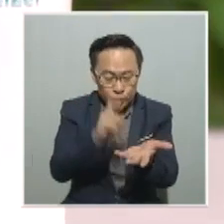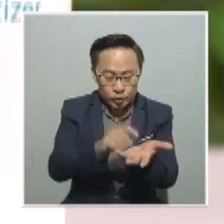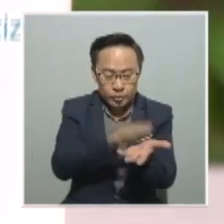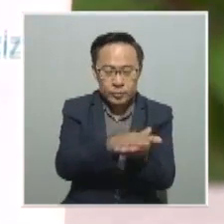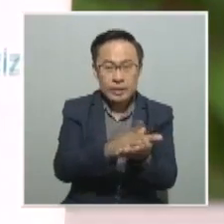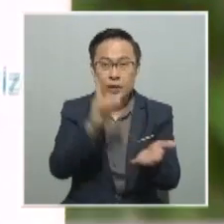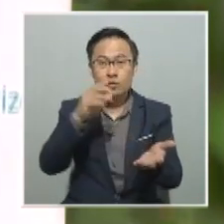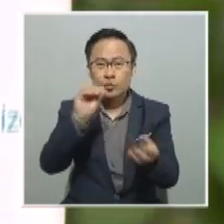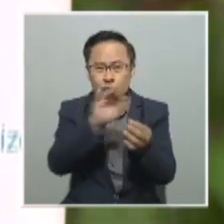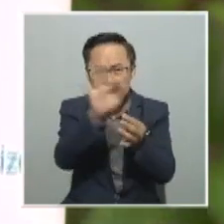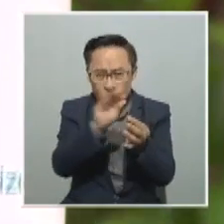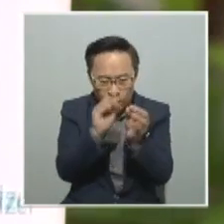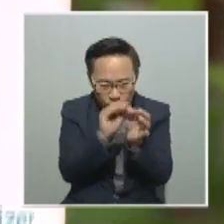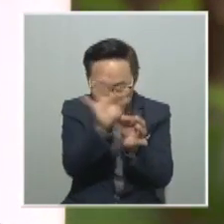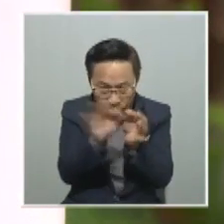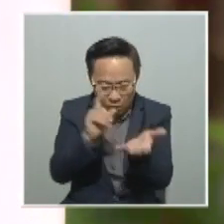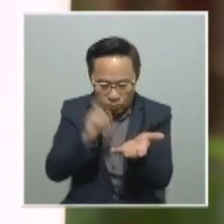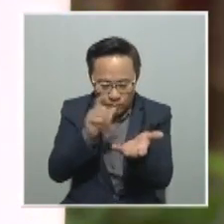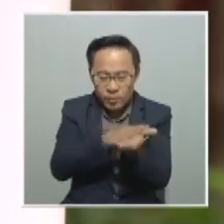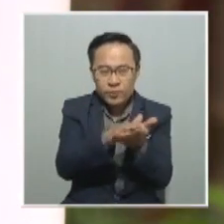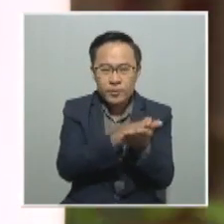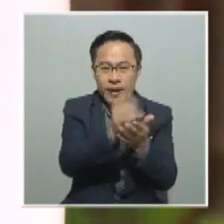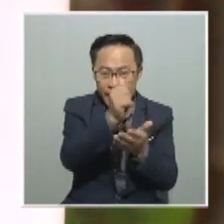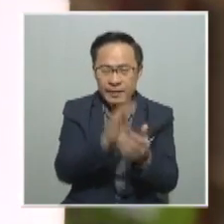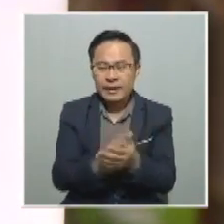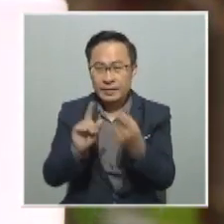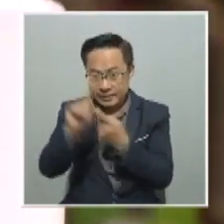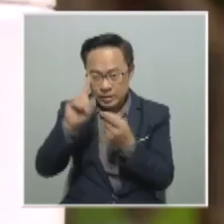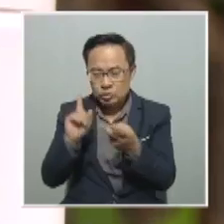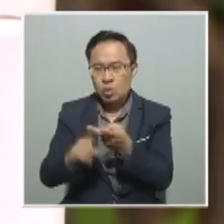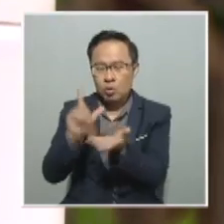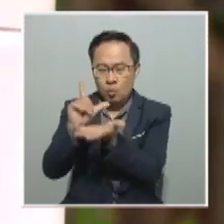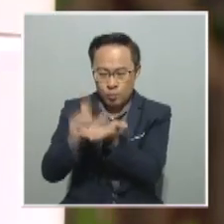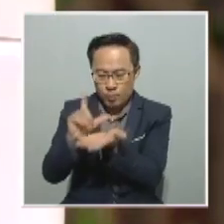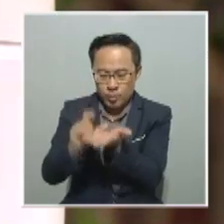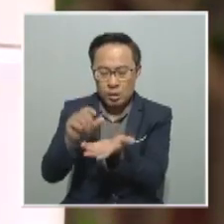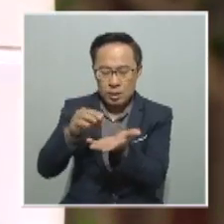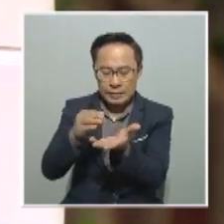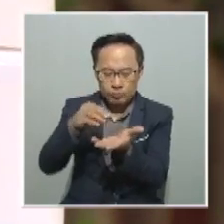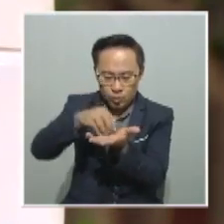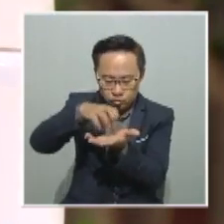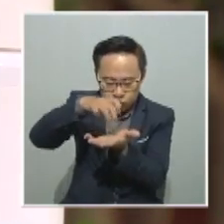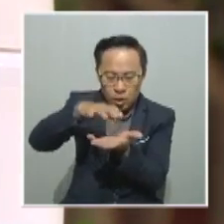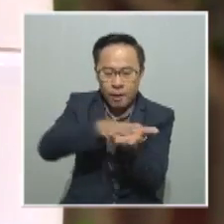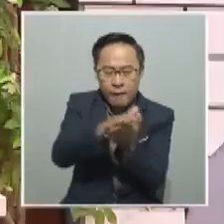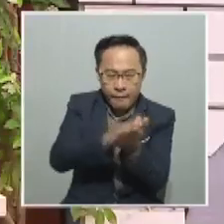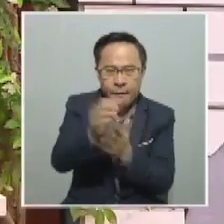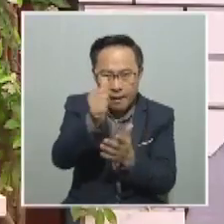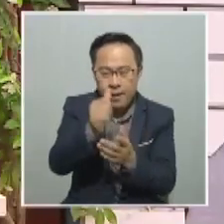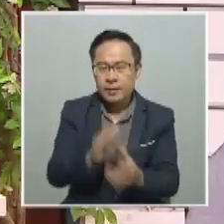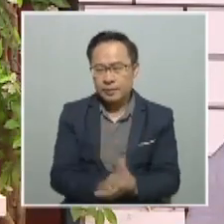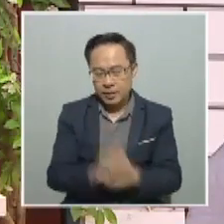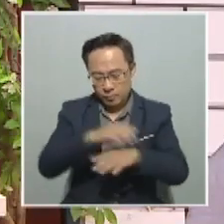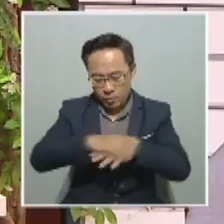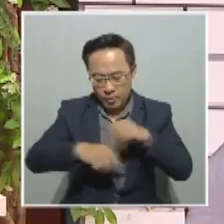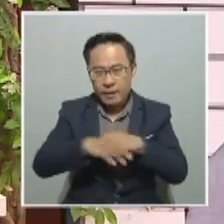โดยเฉพาะคุณผู้หญิงนะคะที่รักความสะอาดสักนิดนึงเนี่ยท่านสามารถที่จะใส่กระเป๋าถือหรือใส่กระเป๋าที่ท่านพกติดตัวไปเนี่ย